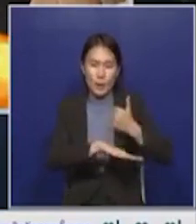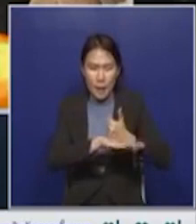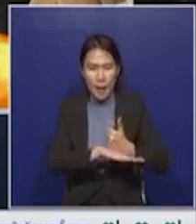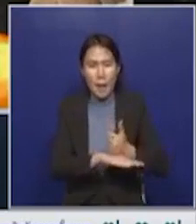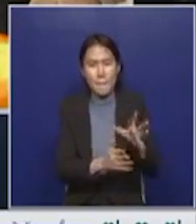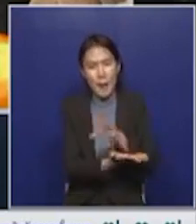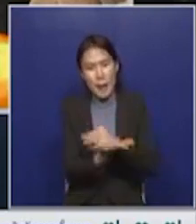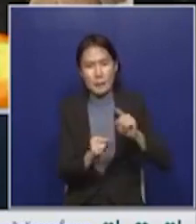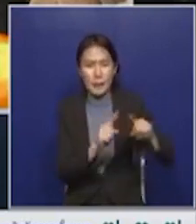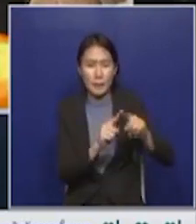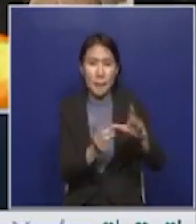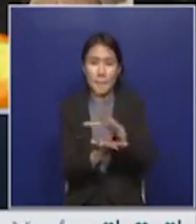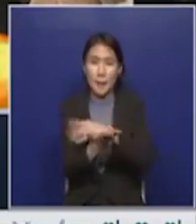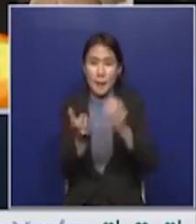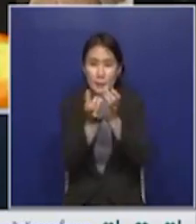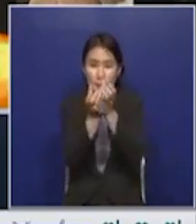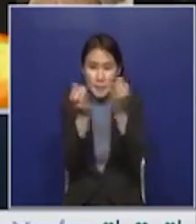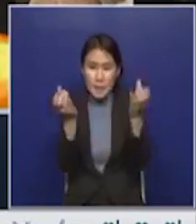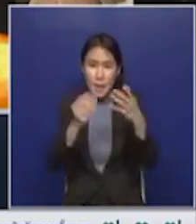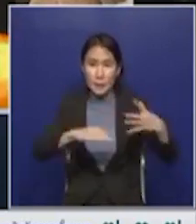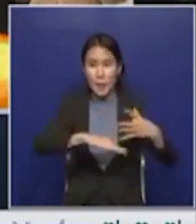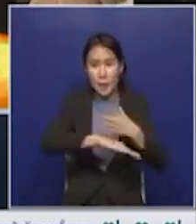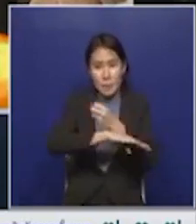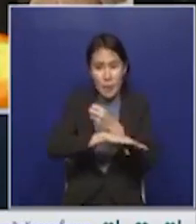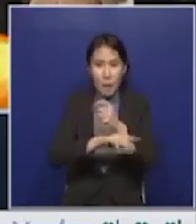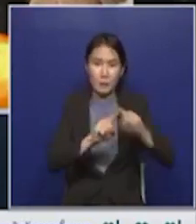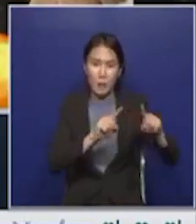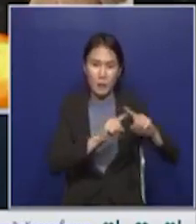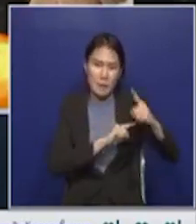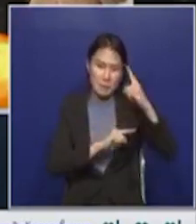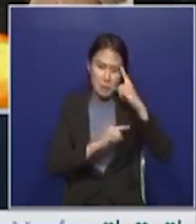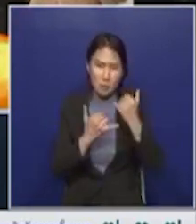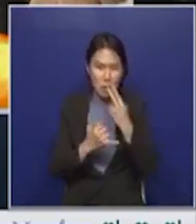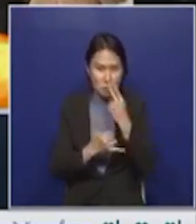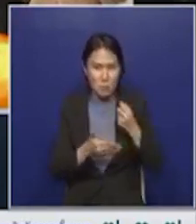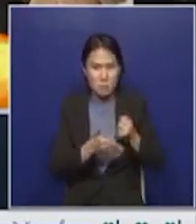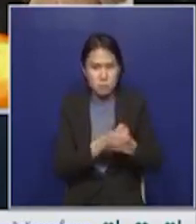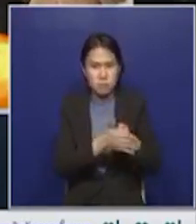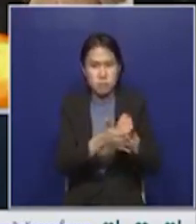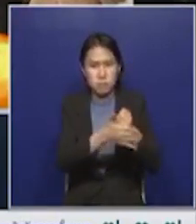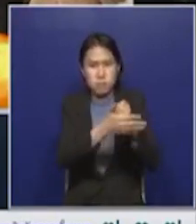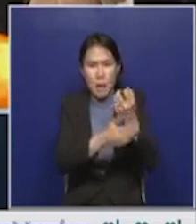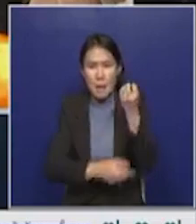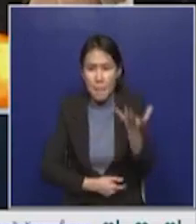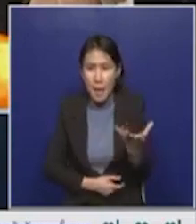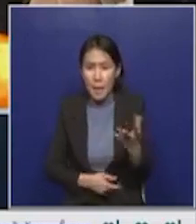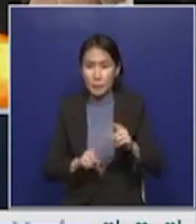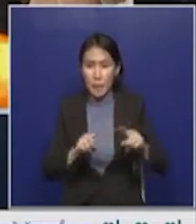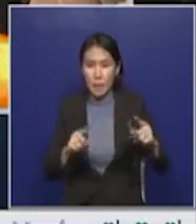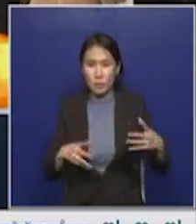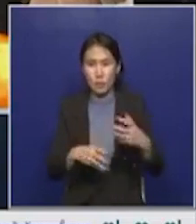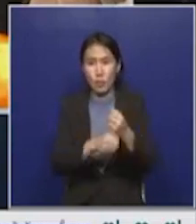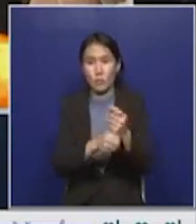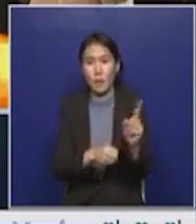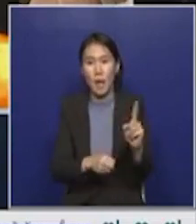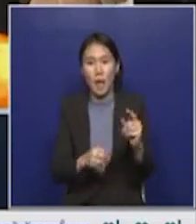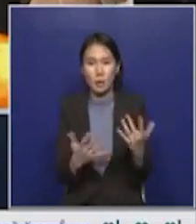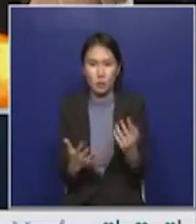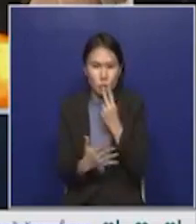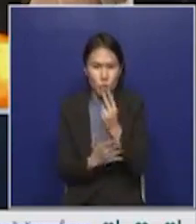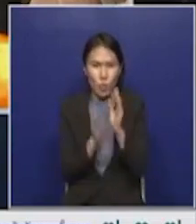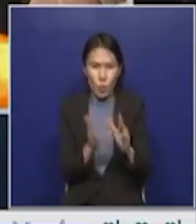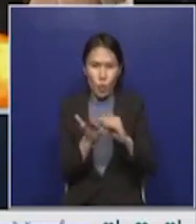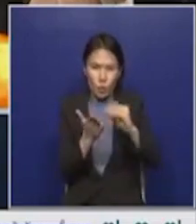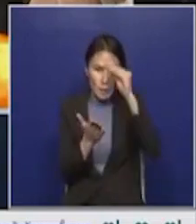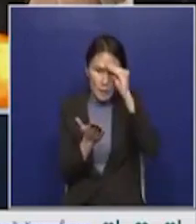ธรรมศาสตร์และการเมืองมหาวิทยาลัยนะครับเป็นอ่านี่ต่อสู้มากที่สุดแต่ก็ยังยังไม่ให้นัก